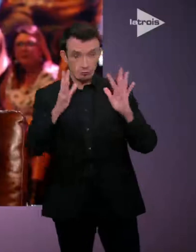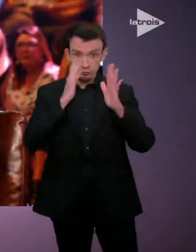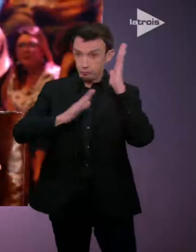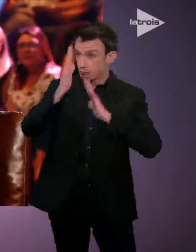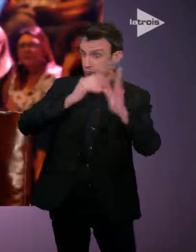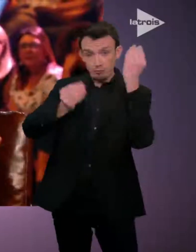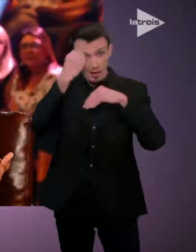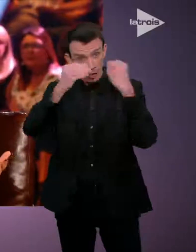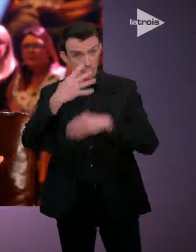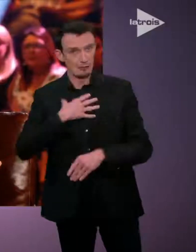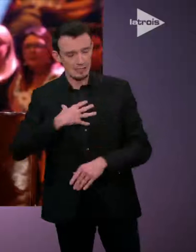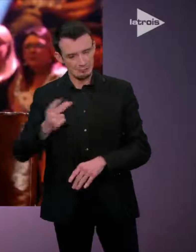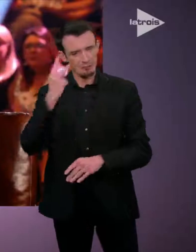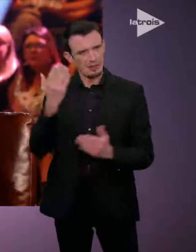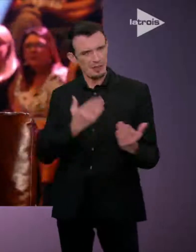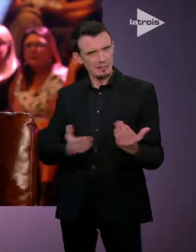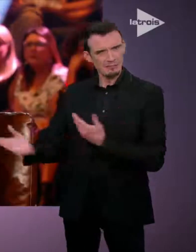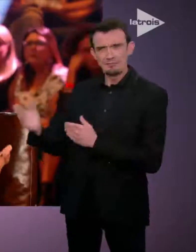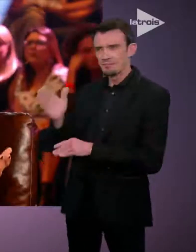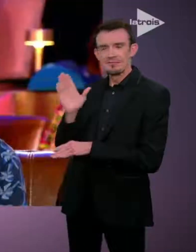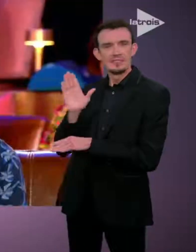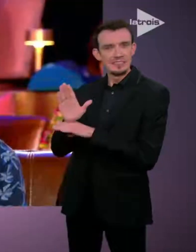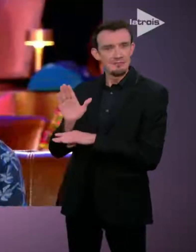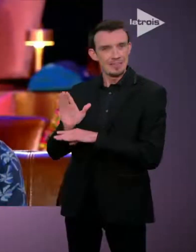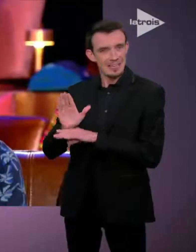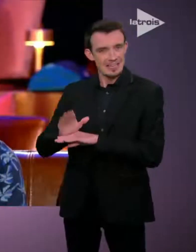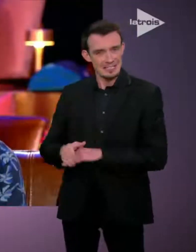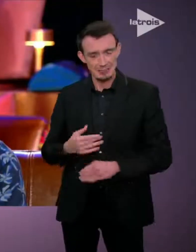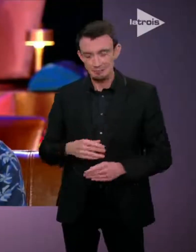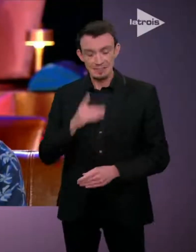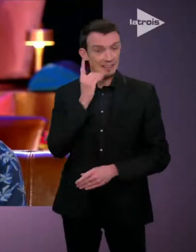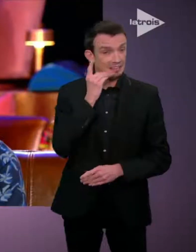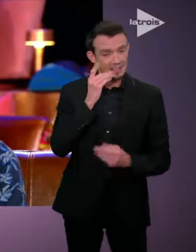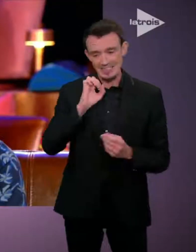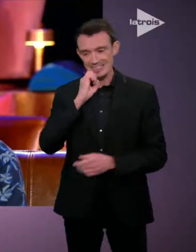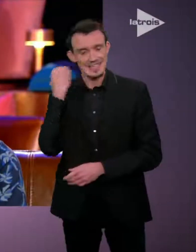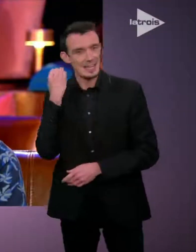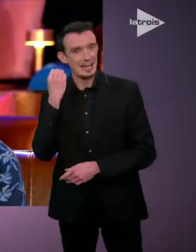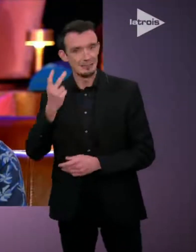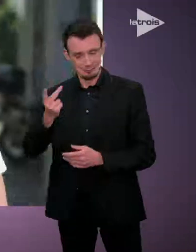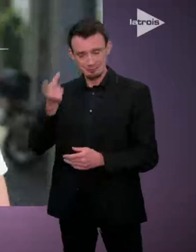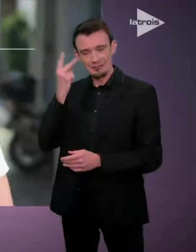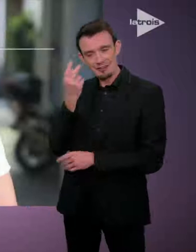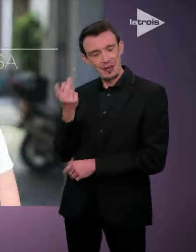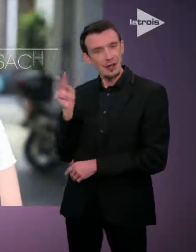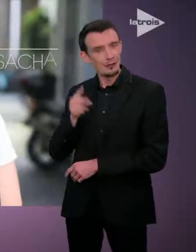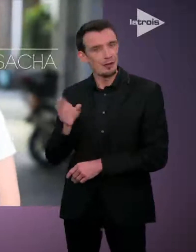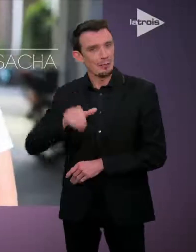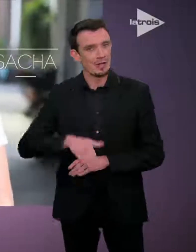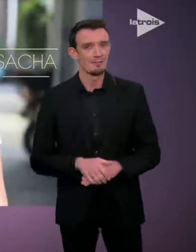qu'on regarde leur témoignage, Delphine, Sacha et Kev. On revient ensemble juste après.